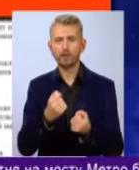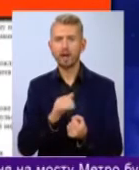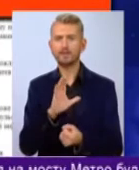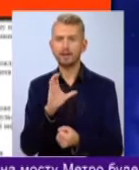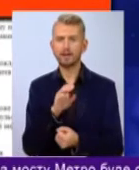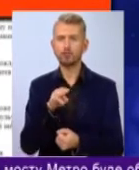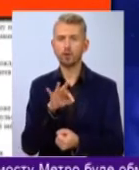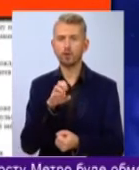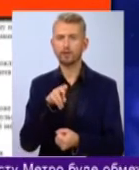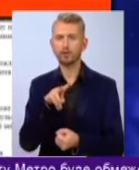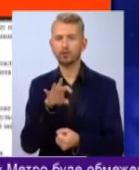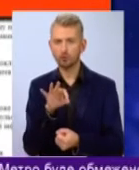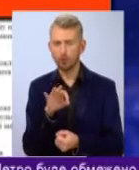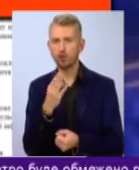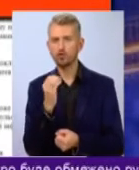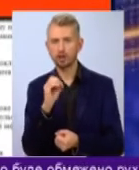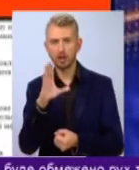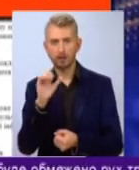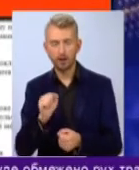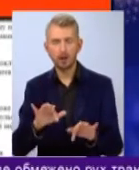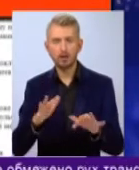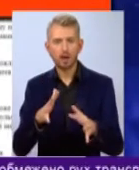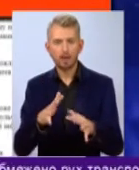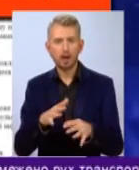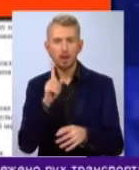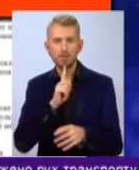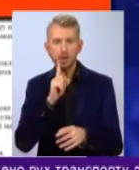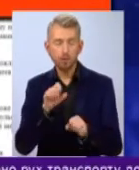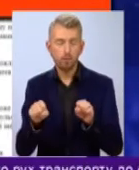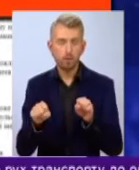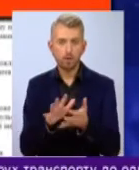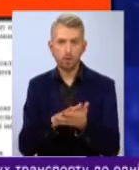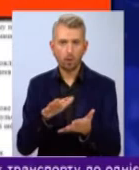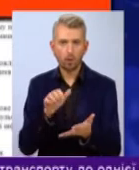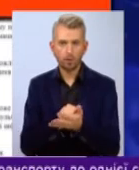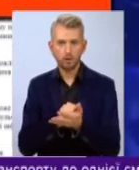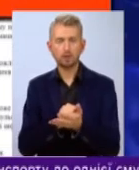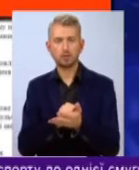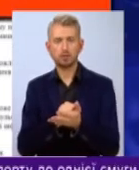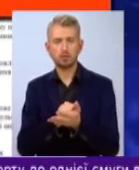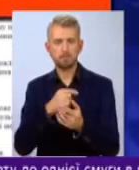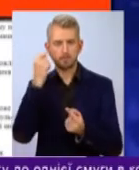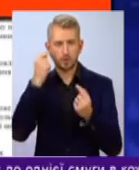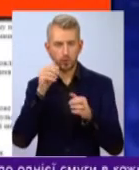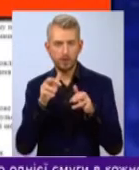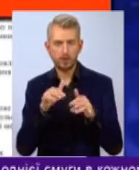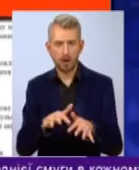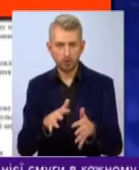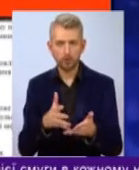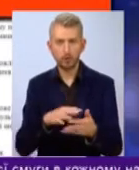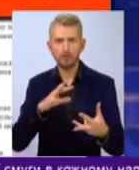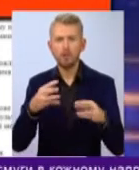Толстошеєва стався раптовий тимчасовий хворобливий розлад психічної діяльності у вигляді синдрому порушеної свідомості